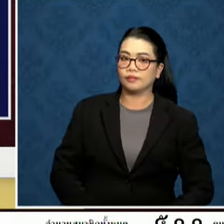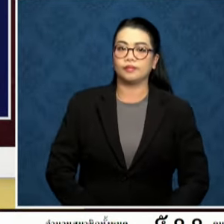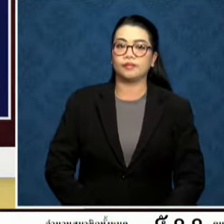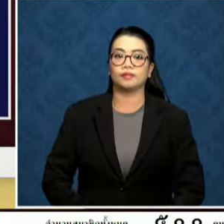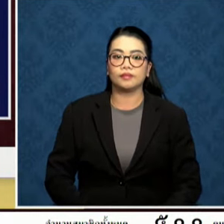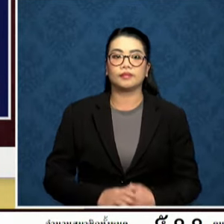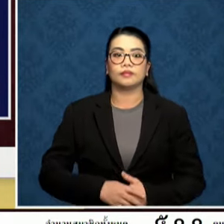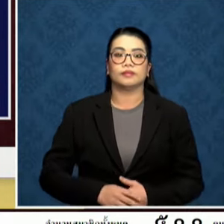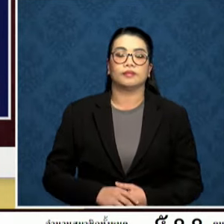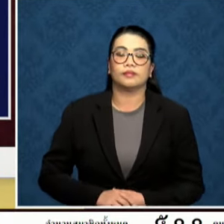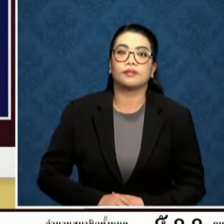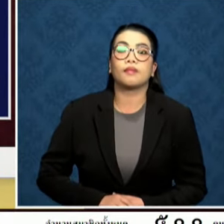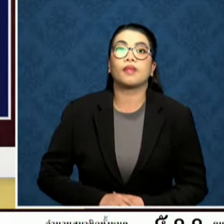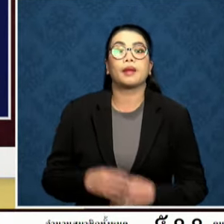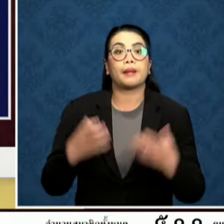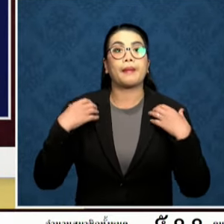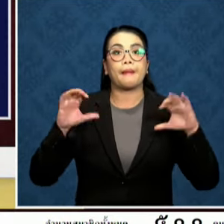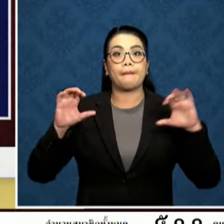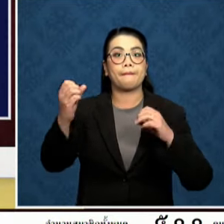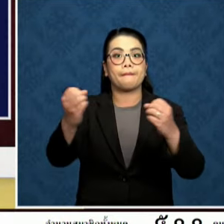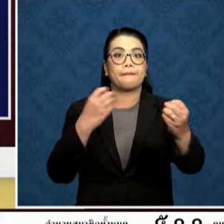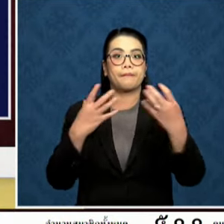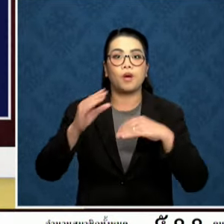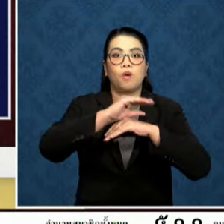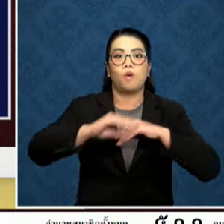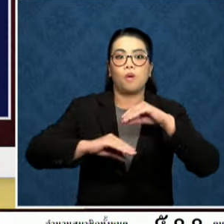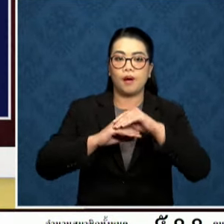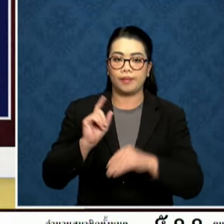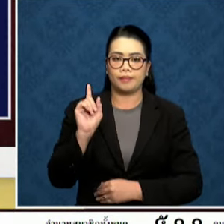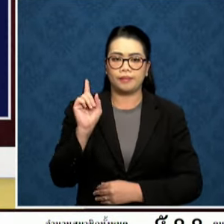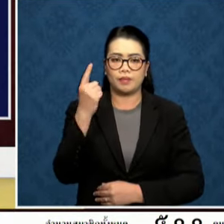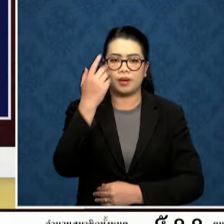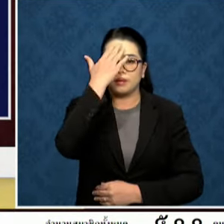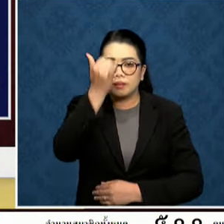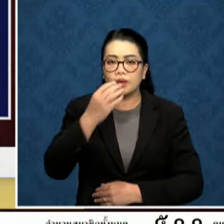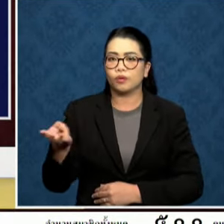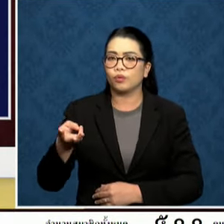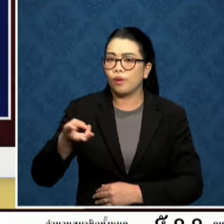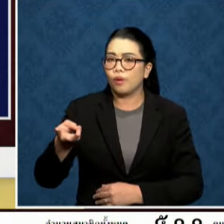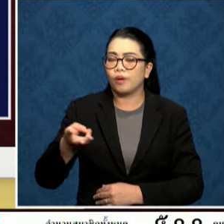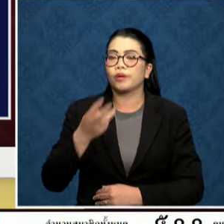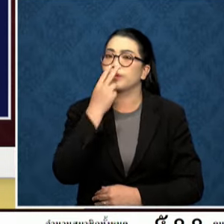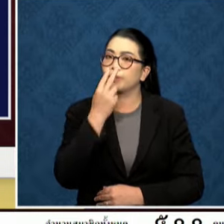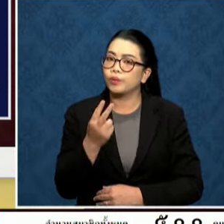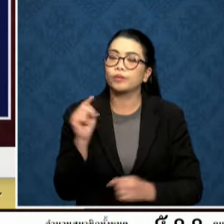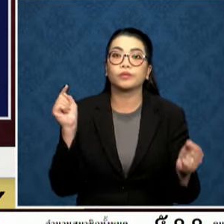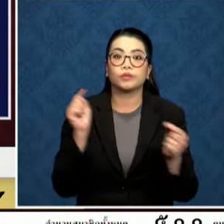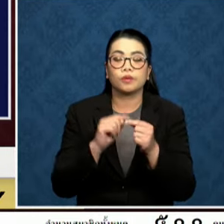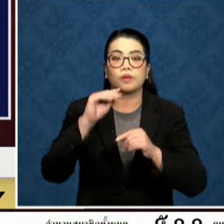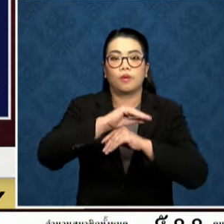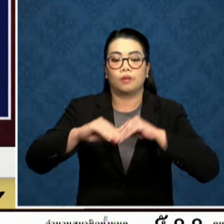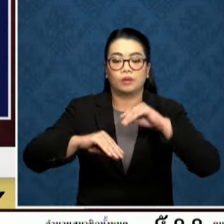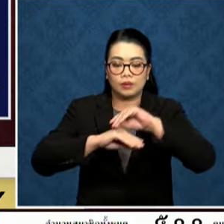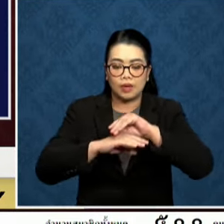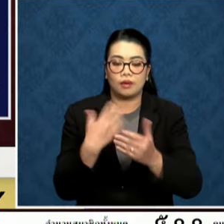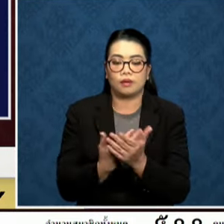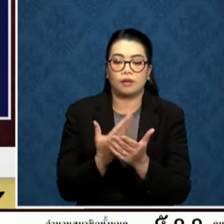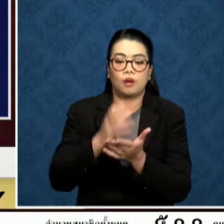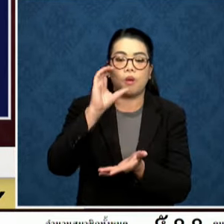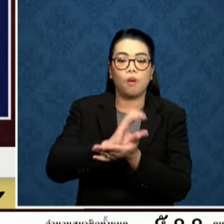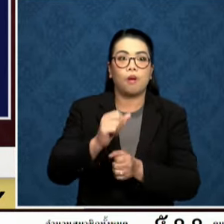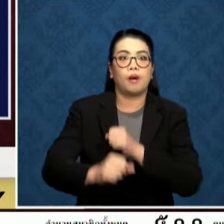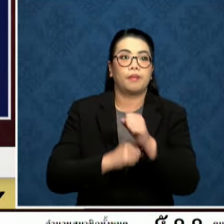คล้องกับนโยบายนะคะแต่ทำไมเราเห็นโครงการใหม่น้อยมากเลยคะท่านประธานนะคะอ่าโครงสร้างงบปี6จปี 68เนี่ย